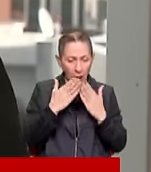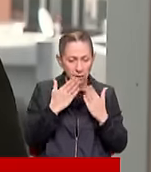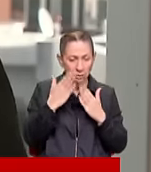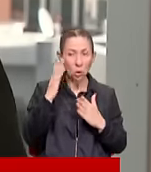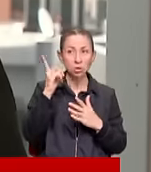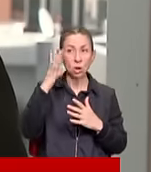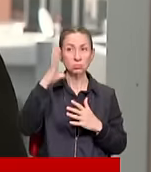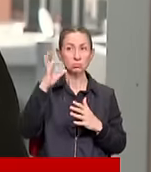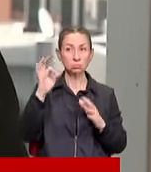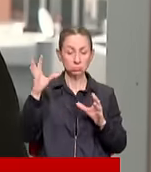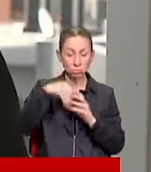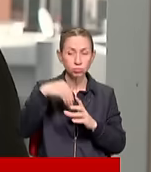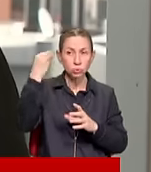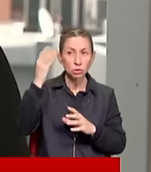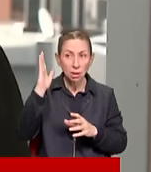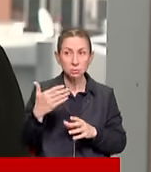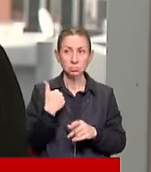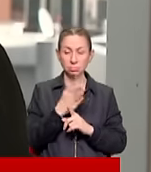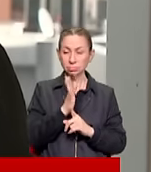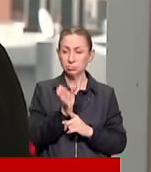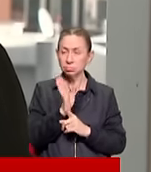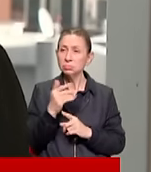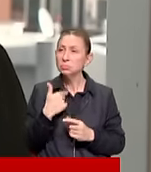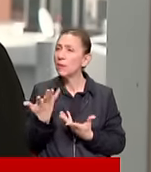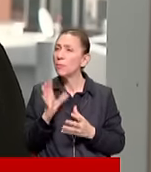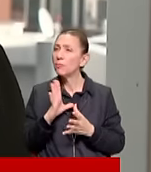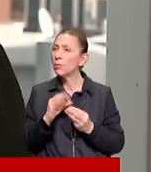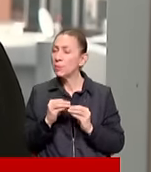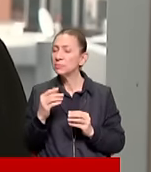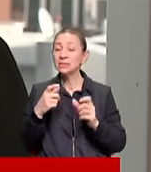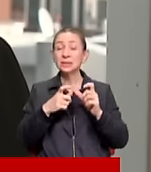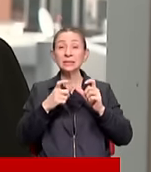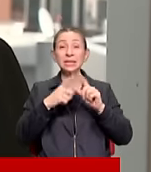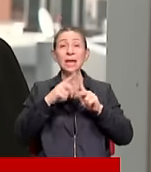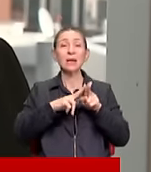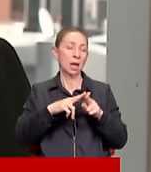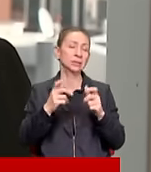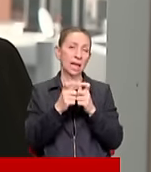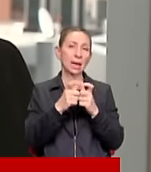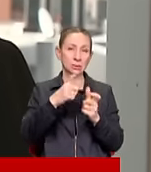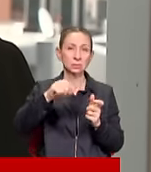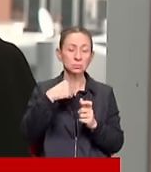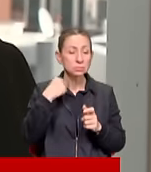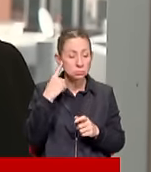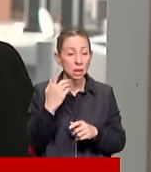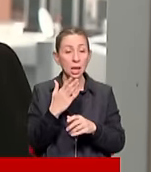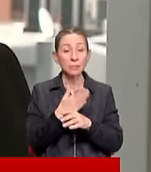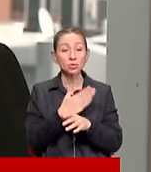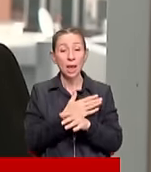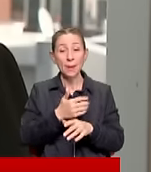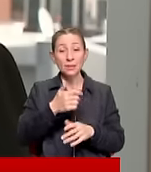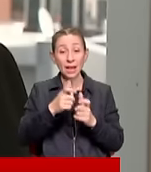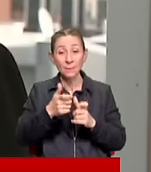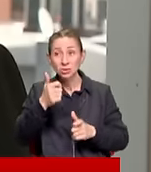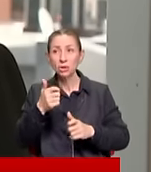akademisyen hocalarından tutun, muhtarlarını gezdik, onları dinledik. Sivil toplum kuruluşlarını dinledik, hemşeri derneklerinin